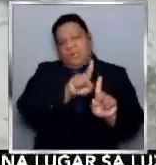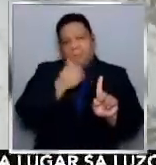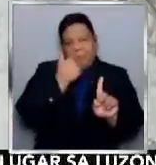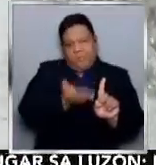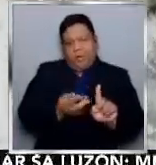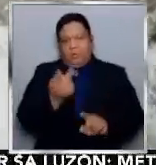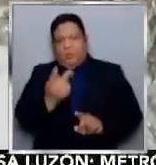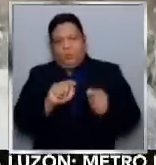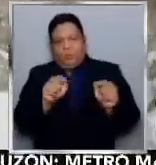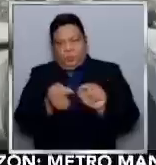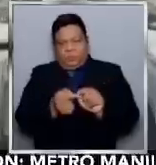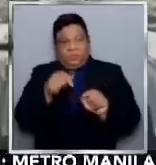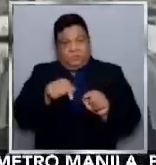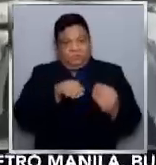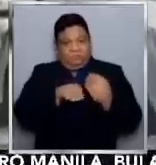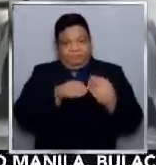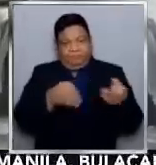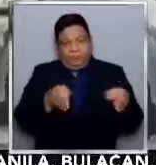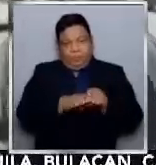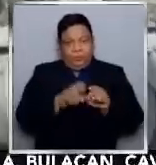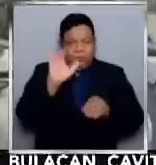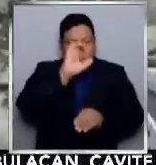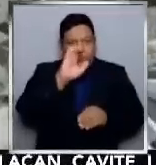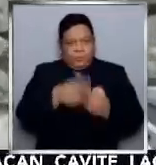rescue operation.